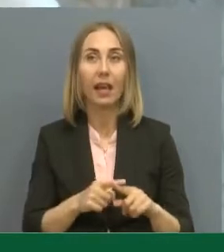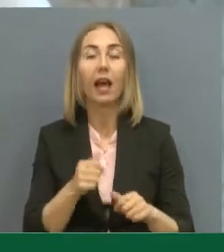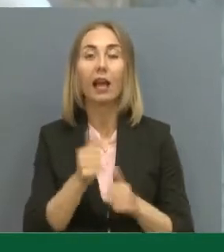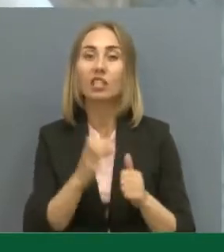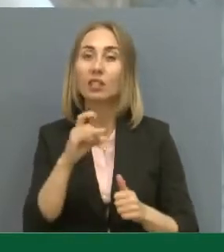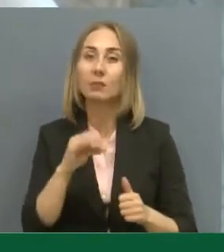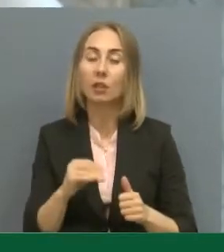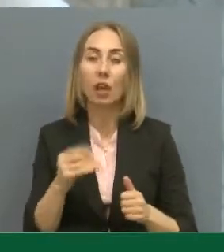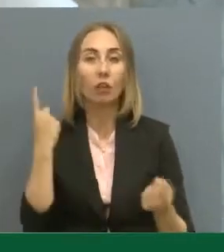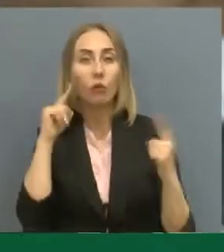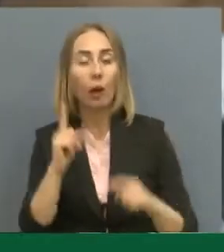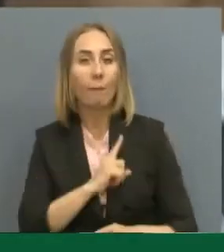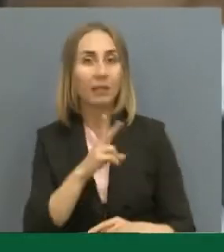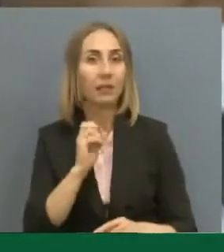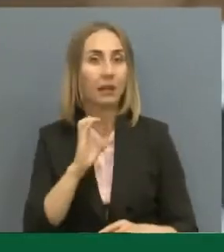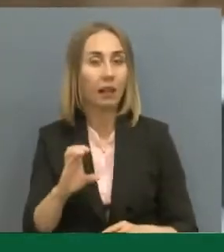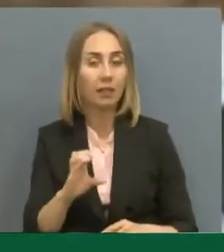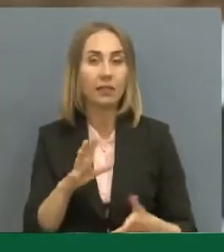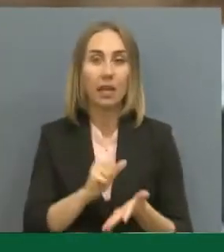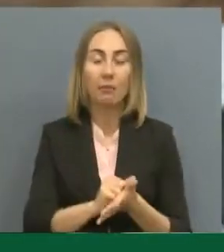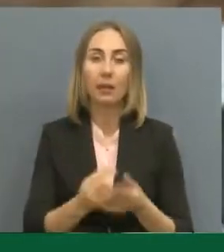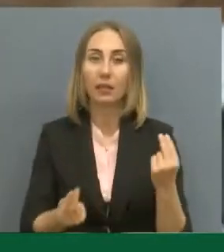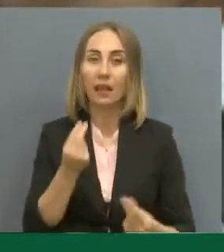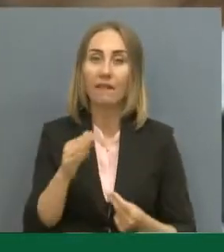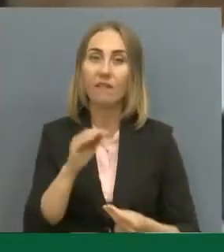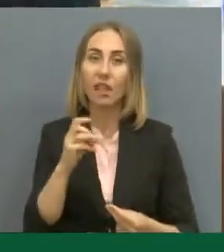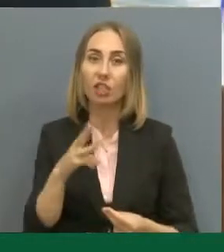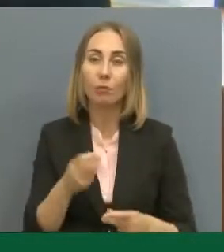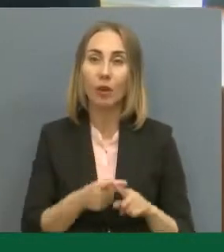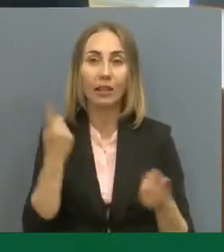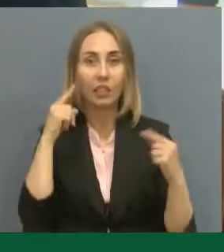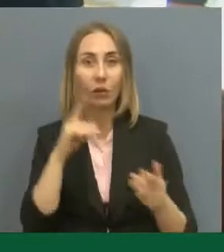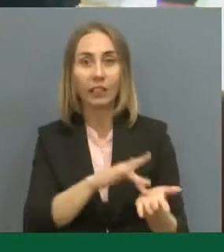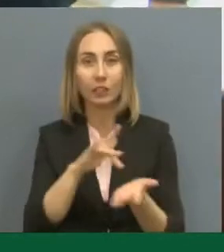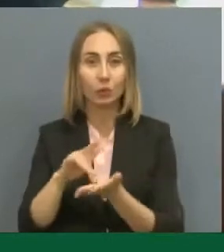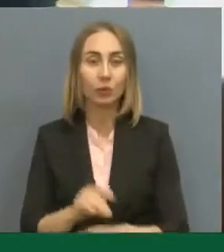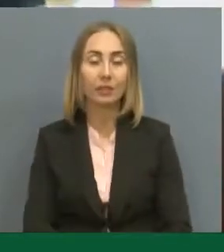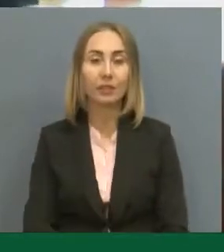творческие мастер-классы, занимательные игры, флешмобы, виртуальные экскурсии.